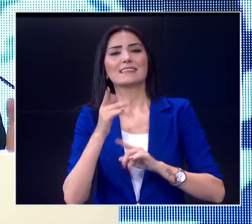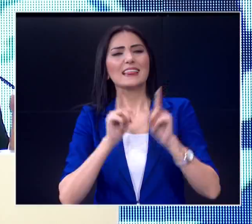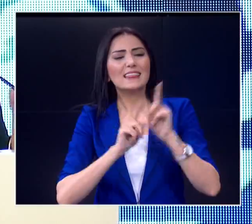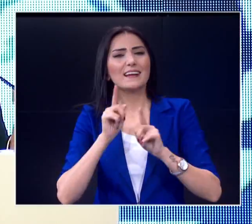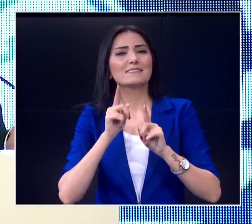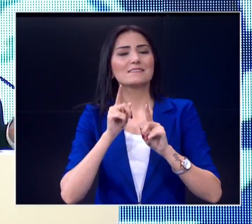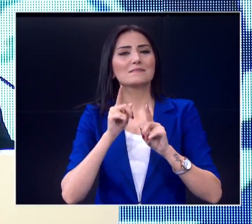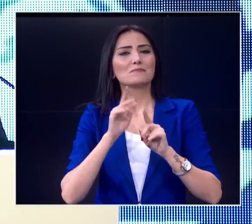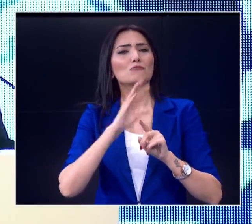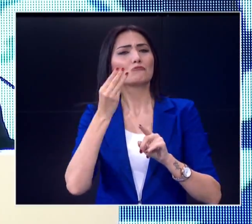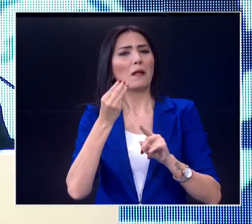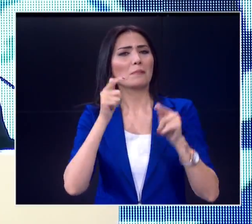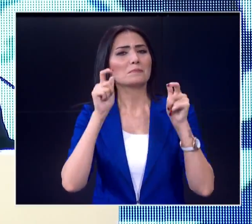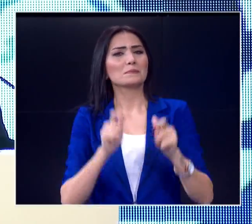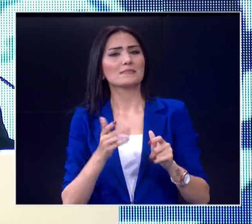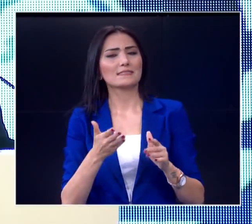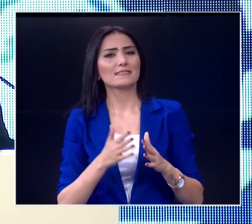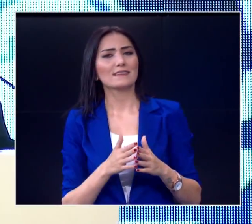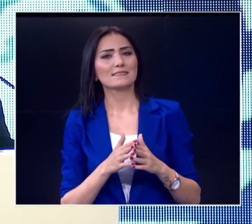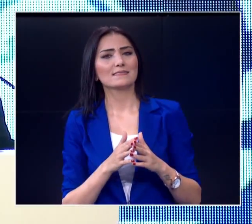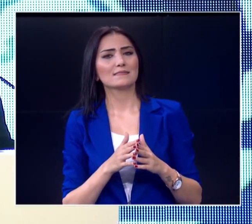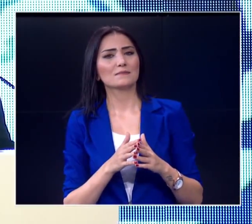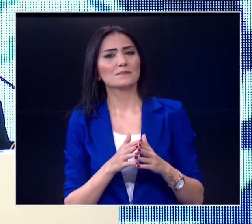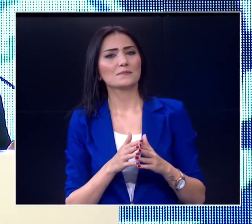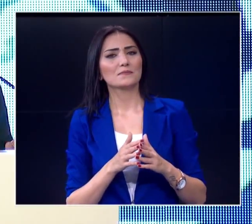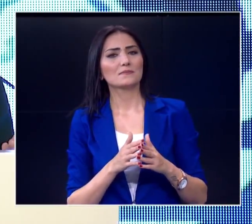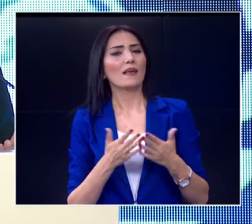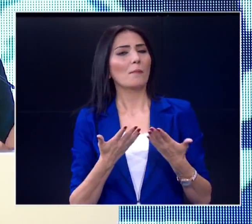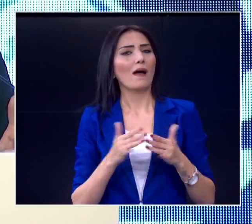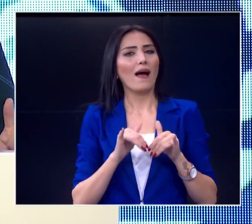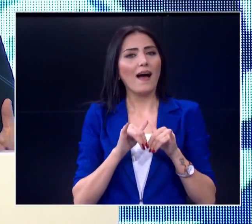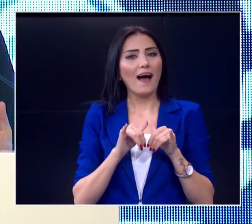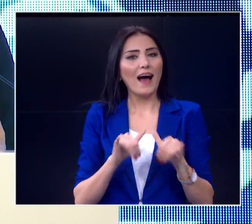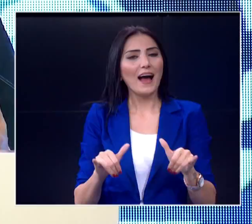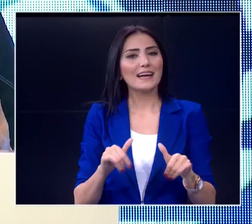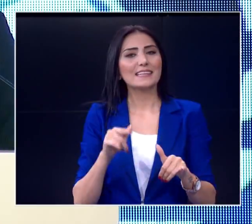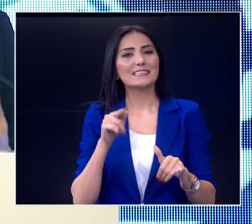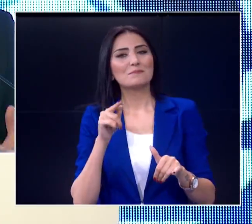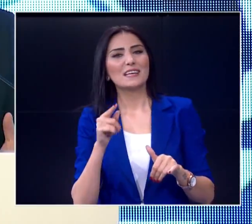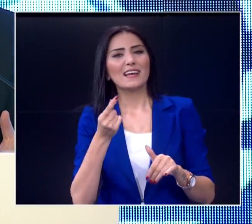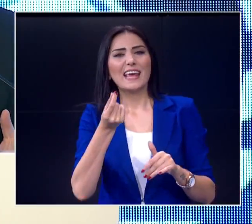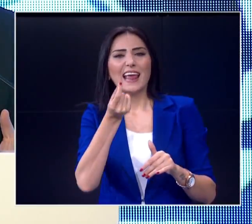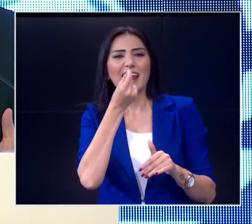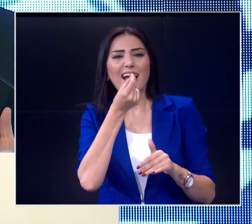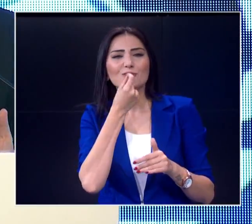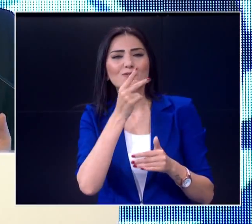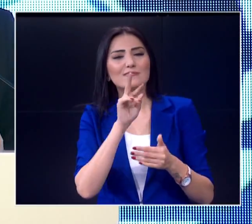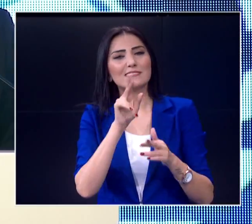güzel bir platform. Ama aynı bir antibiyotiğe benziyor.